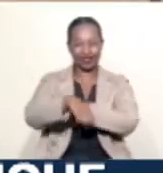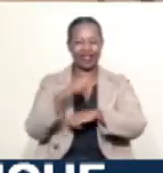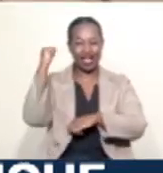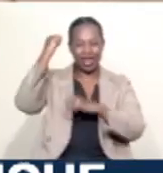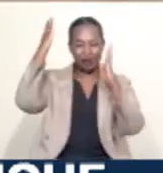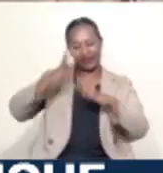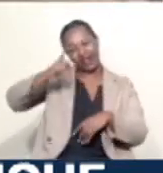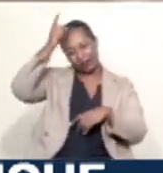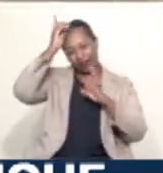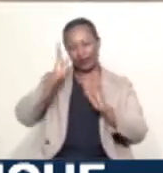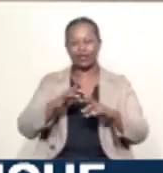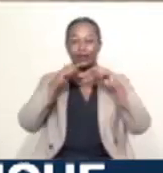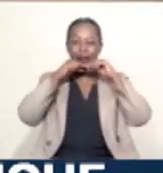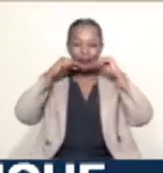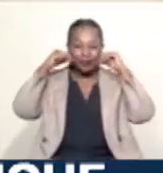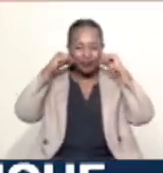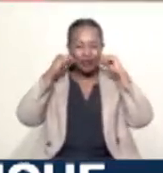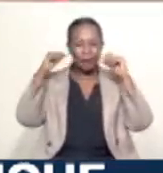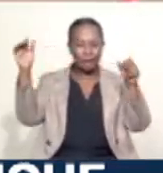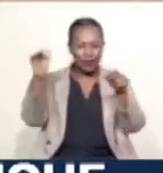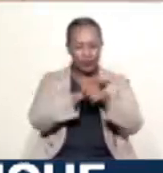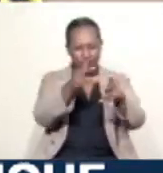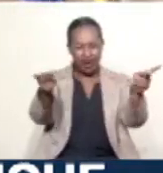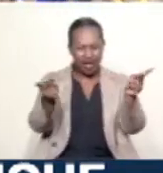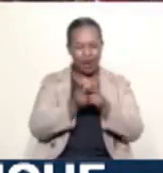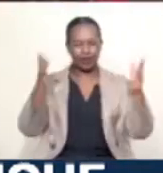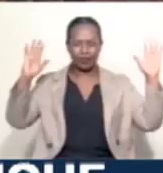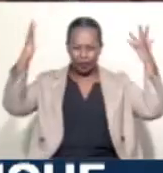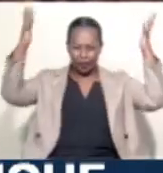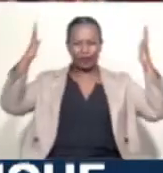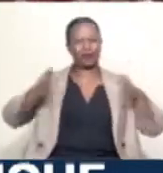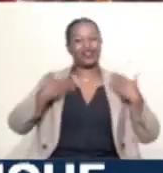biganjemo abaturage ba Mozambique bakuzura mu kibuga kwishimira intsinzi